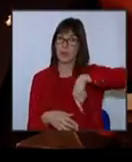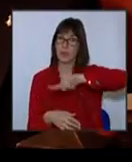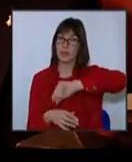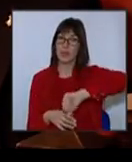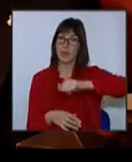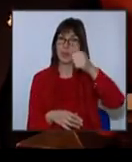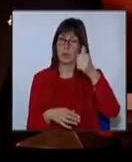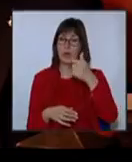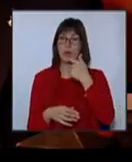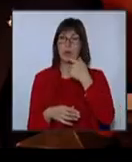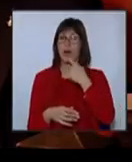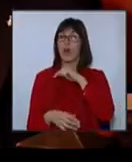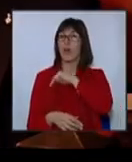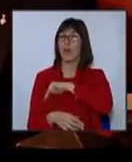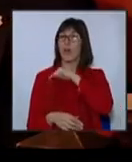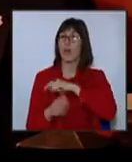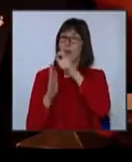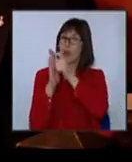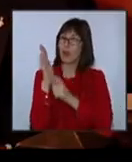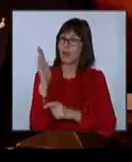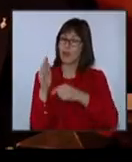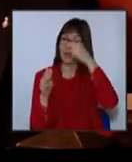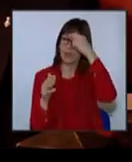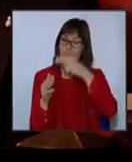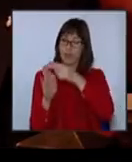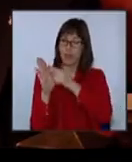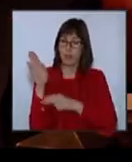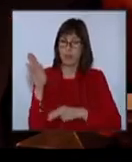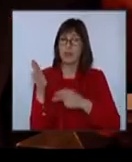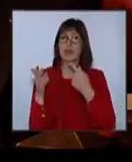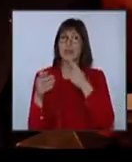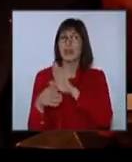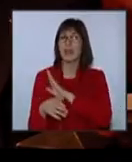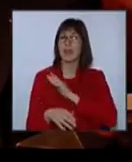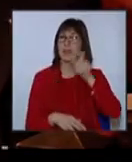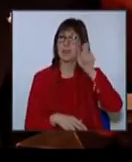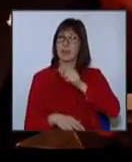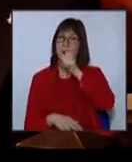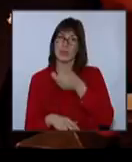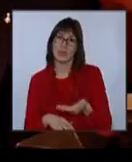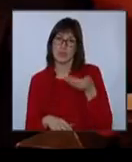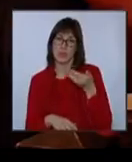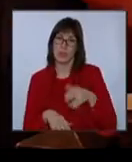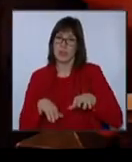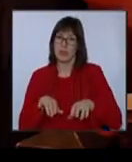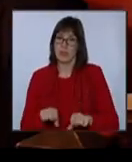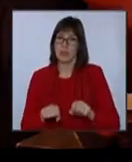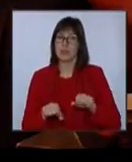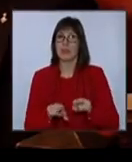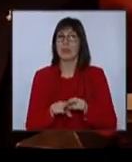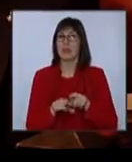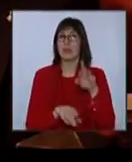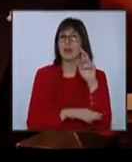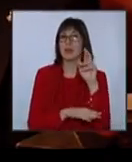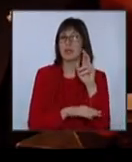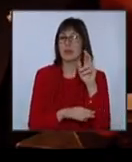alts càrrecs i de bon govern d'aquest Ajuntament, quan ahir, ja s'ha comentat aquí per un altre grup municipal, molts de vostès ja el van